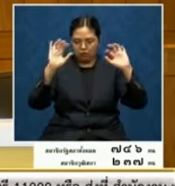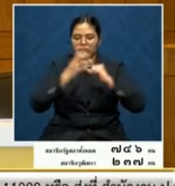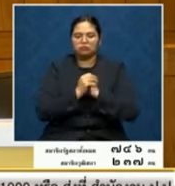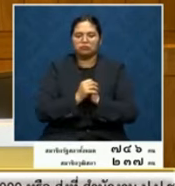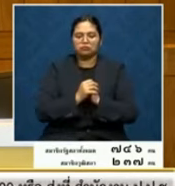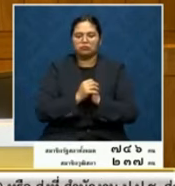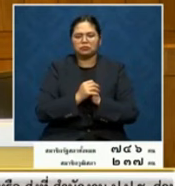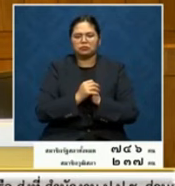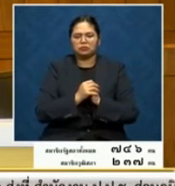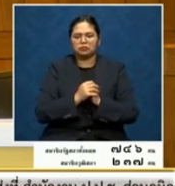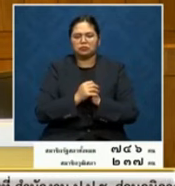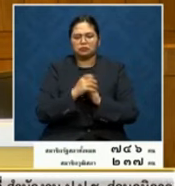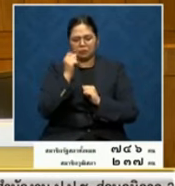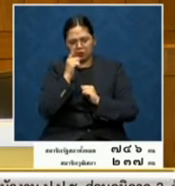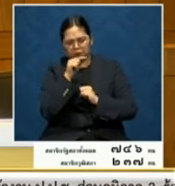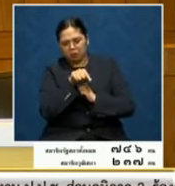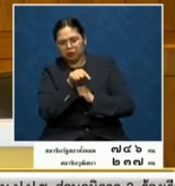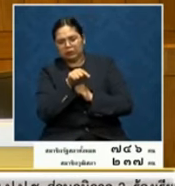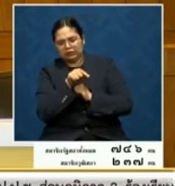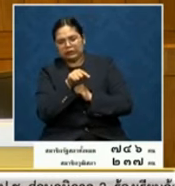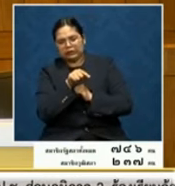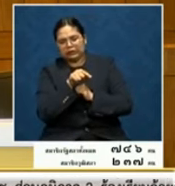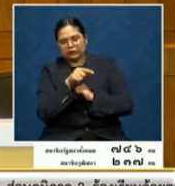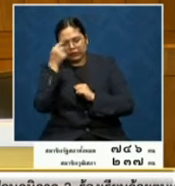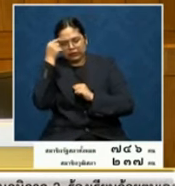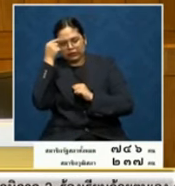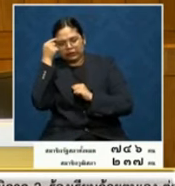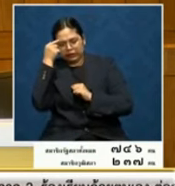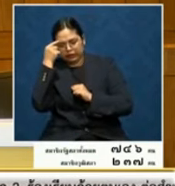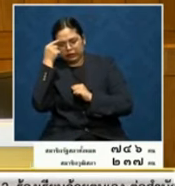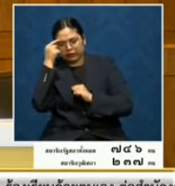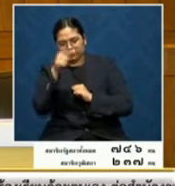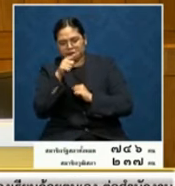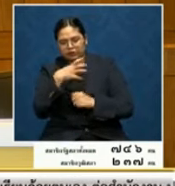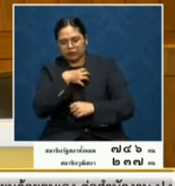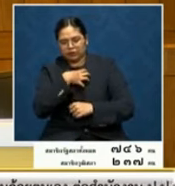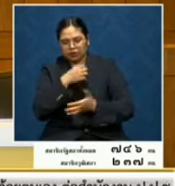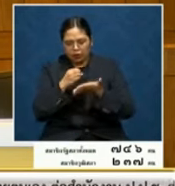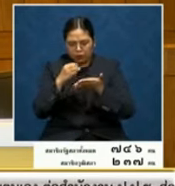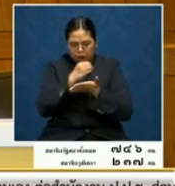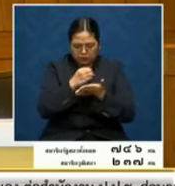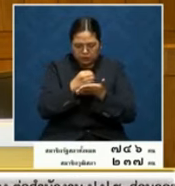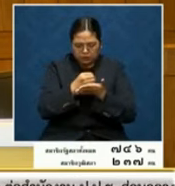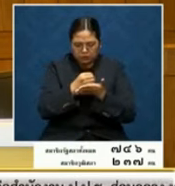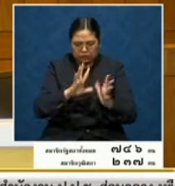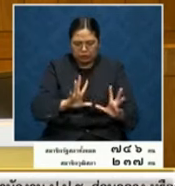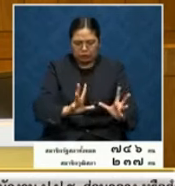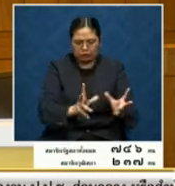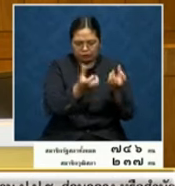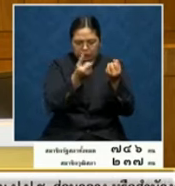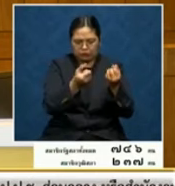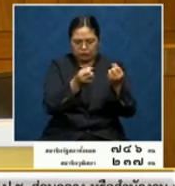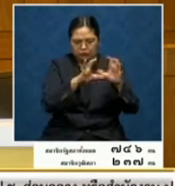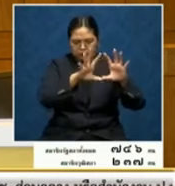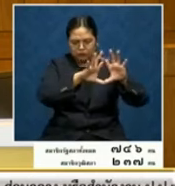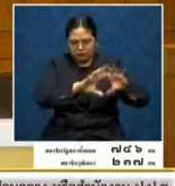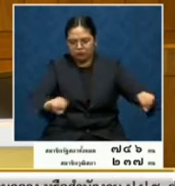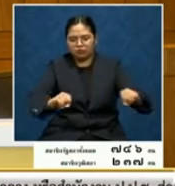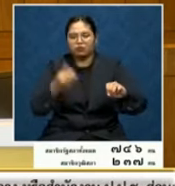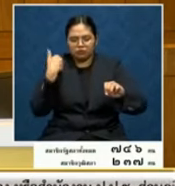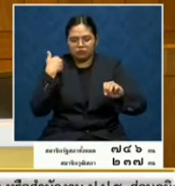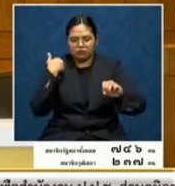การที่ต้องยึดทรัพย์โดยเร็วเรื่องของการทำลายล้างยาเสพติดที่จับได้ก็เป็นอีกเรื่องหนึ่งซึ่งมีขบวนการในการ